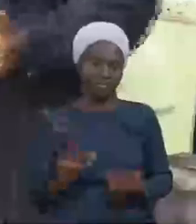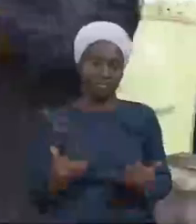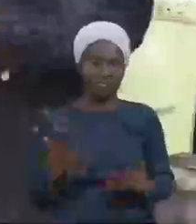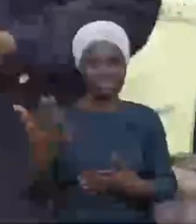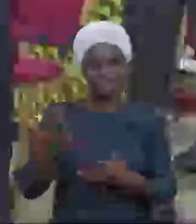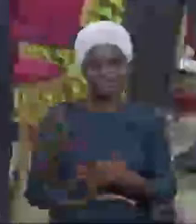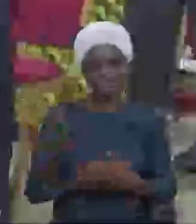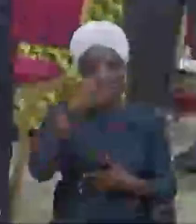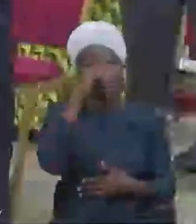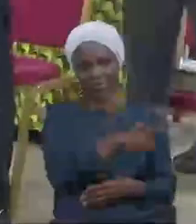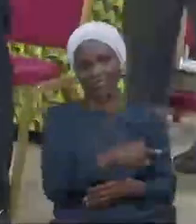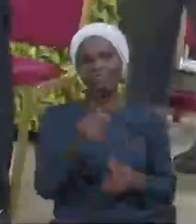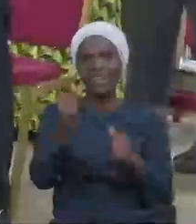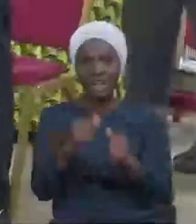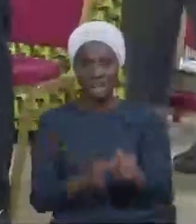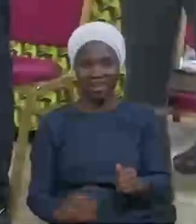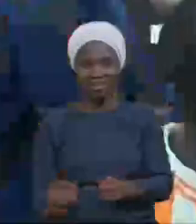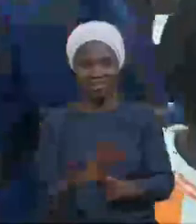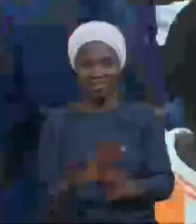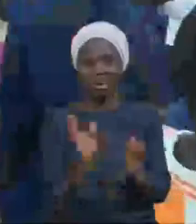le monde, gloire à Dieu.